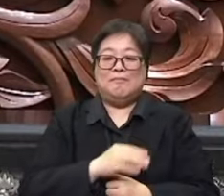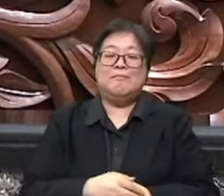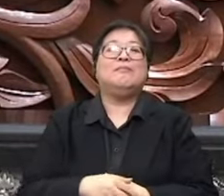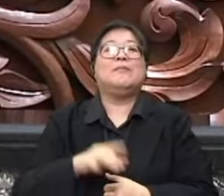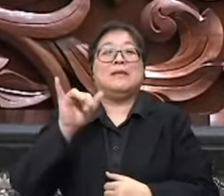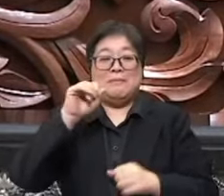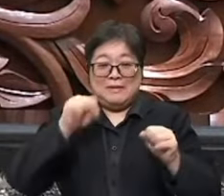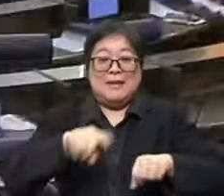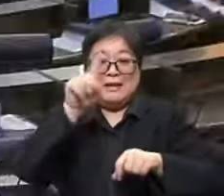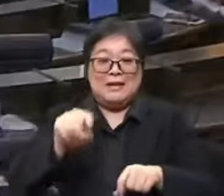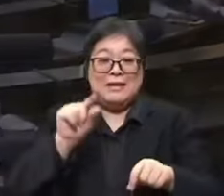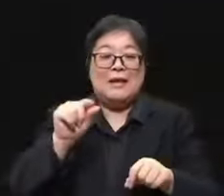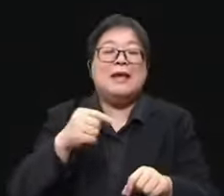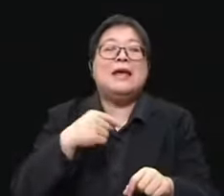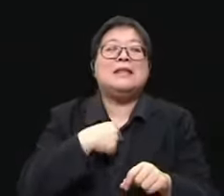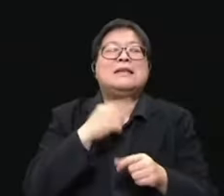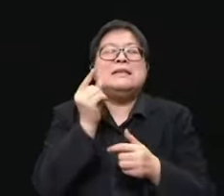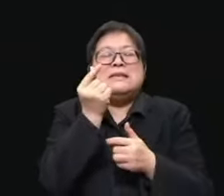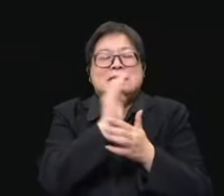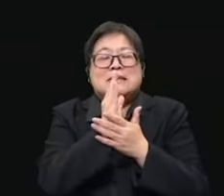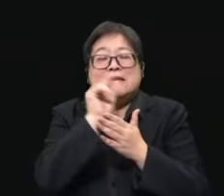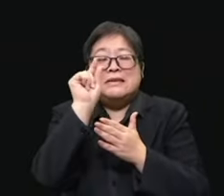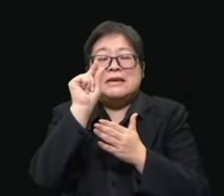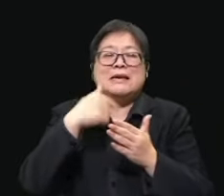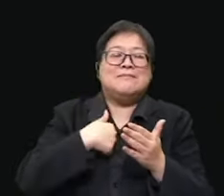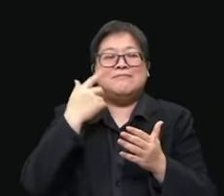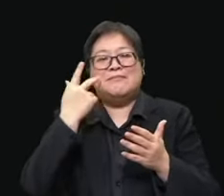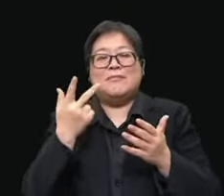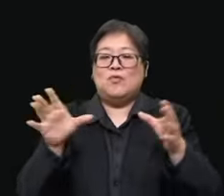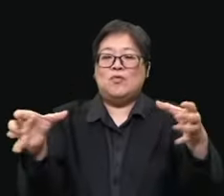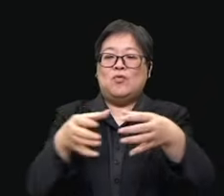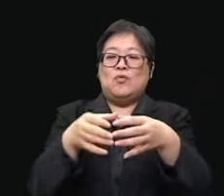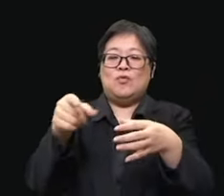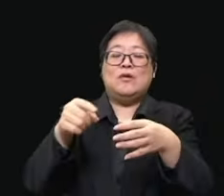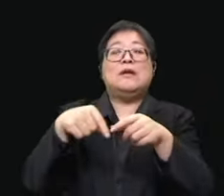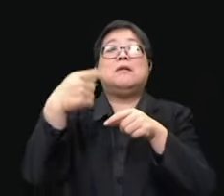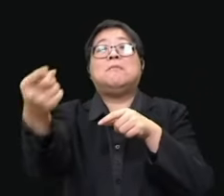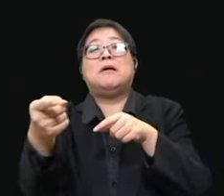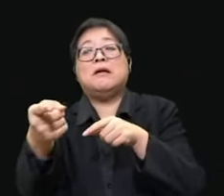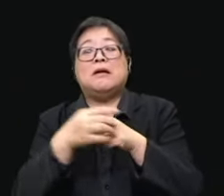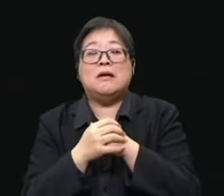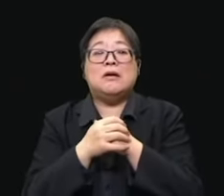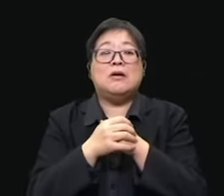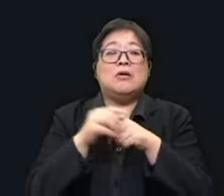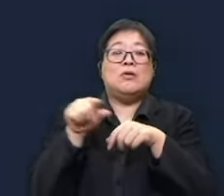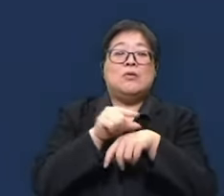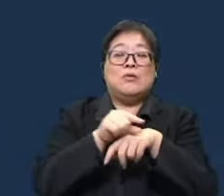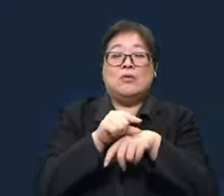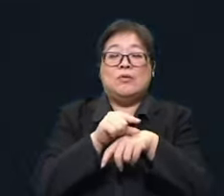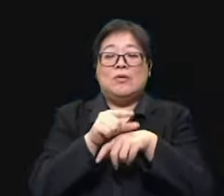Speaker, boleh tanya sikit? Saya ada kemuskilan, Speaker. Saya nampak grup kumpulan sebelah sana mengguna gelang